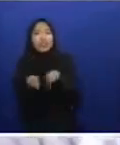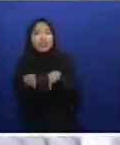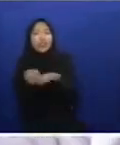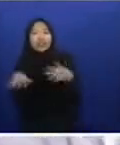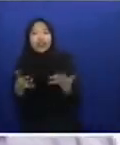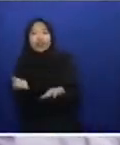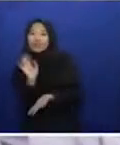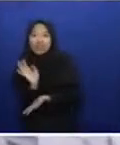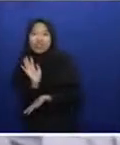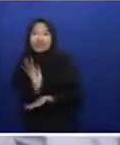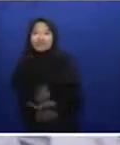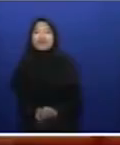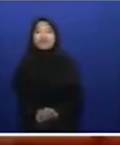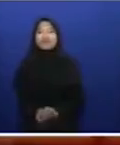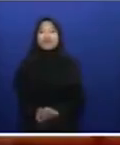Terakhir,